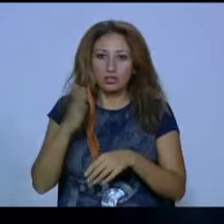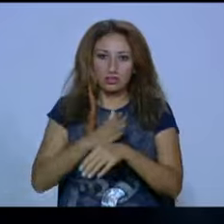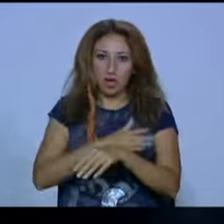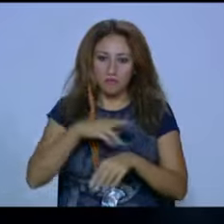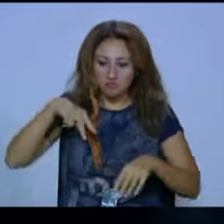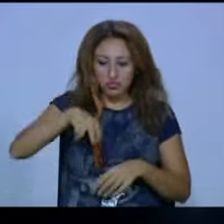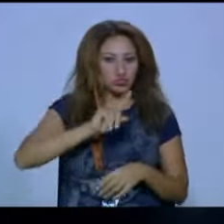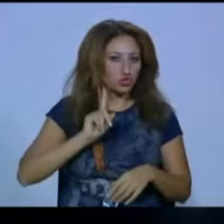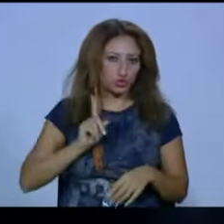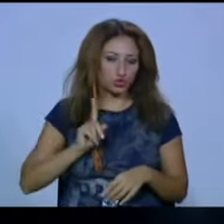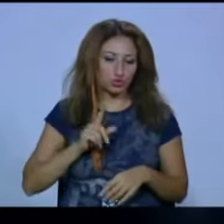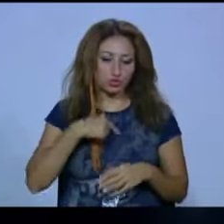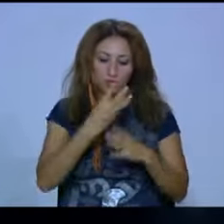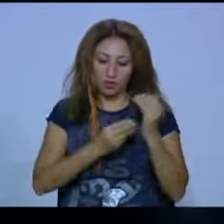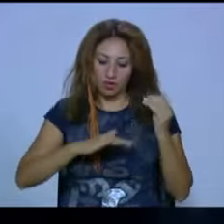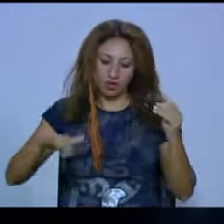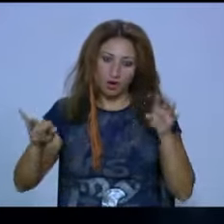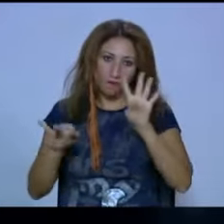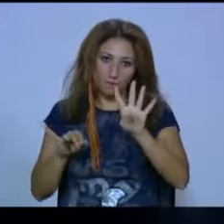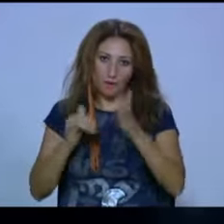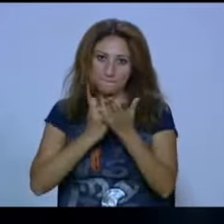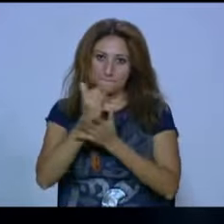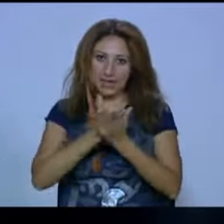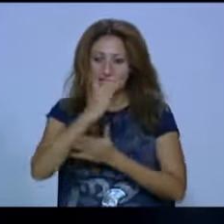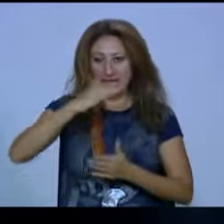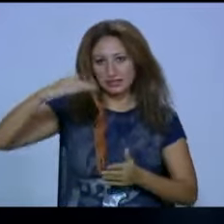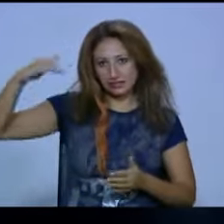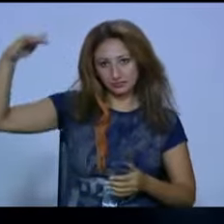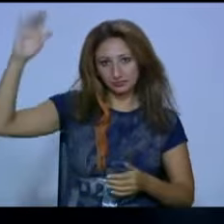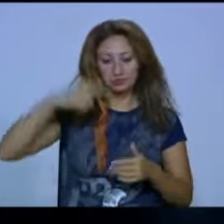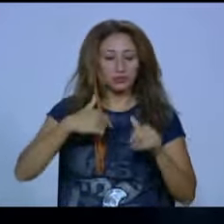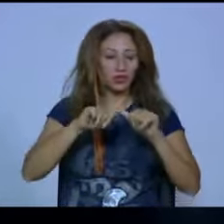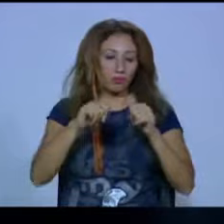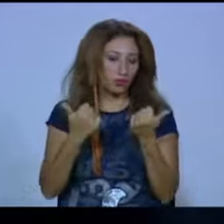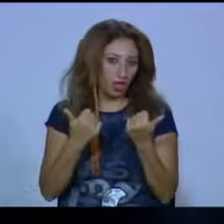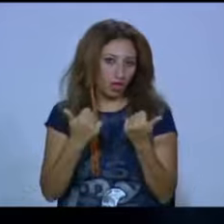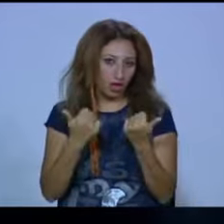انا عندي 4 اولاد، ال4 اولاد كلهم في مراحل تعليميه، وانا مطلقه،